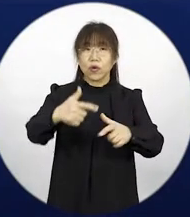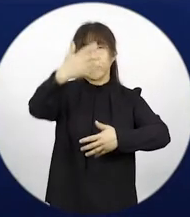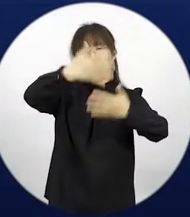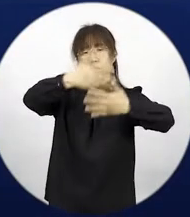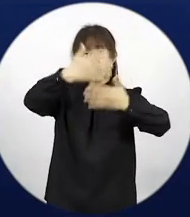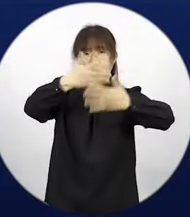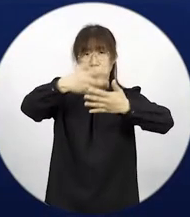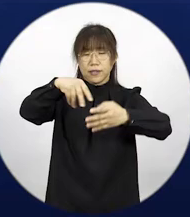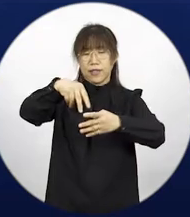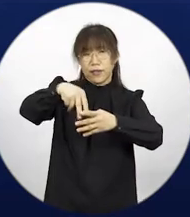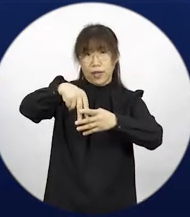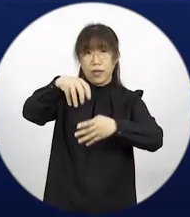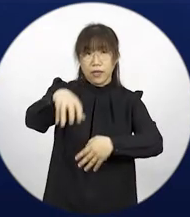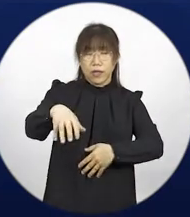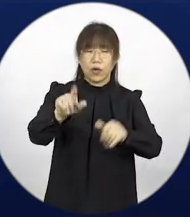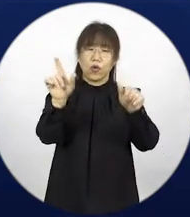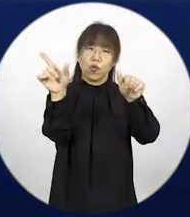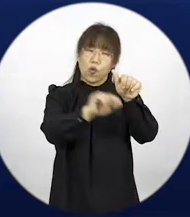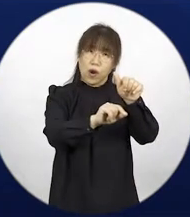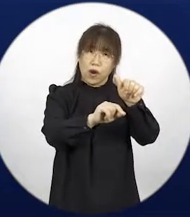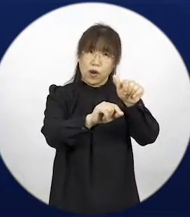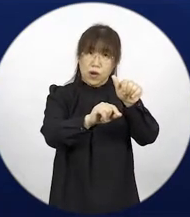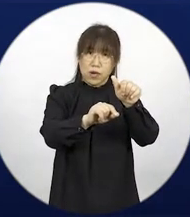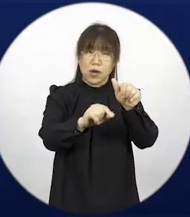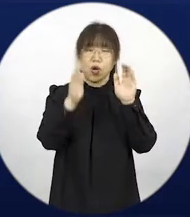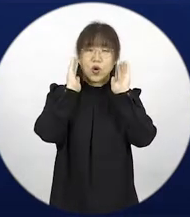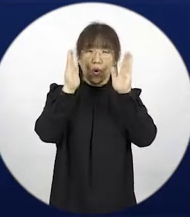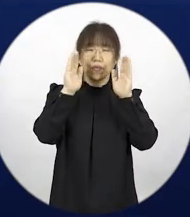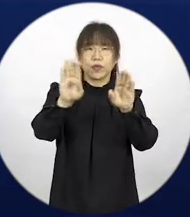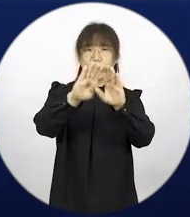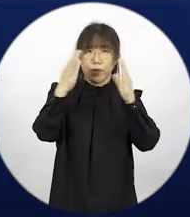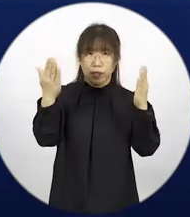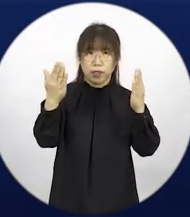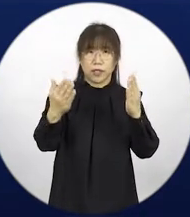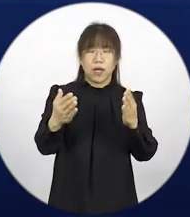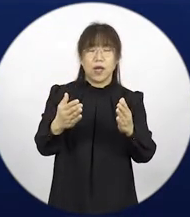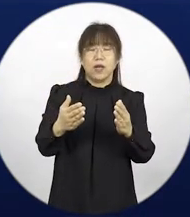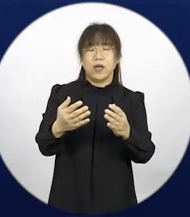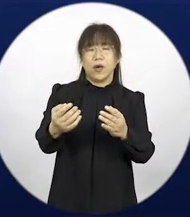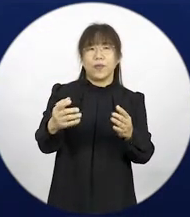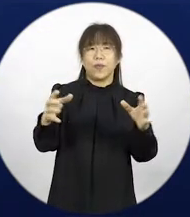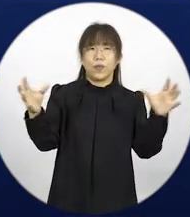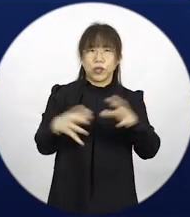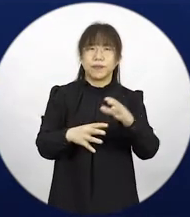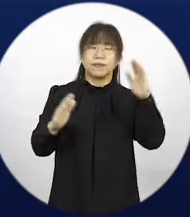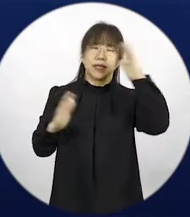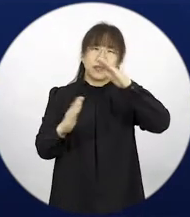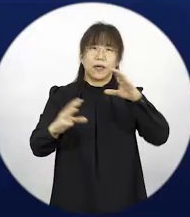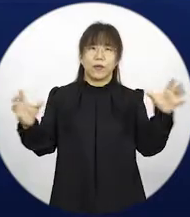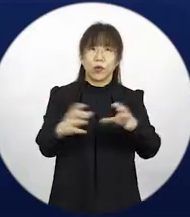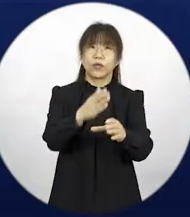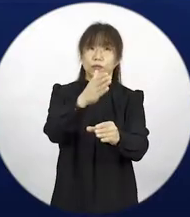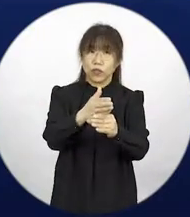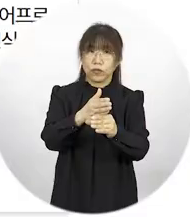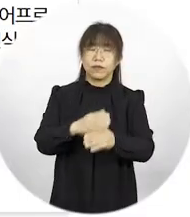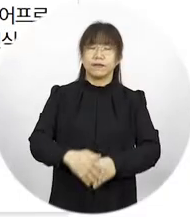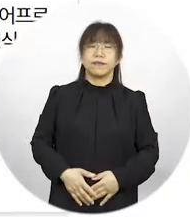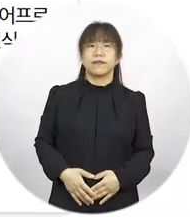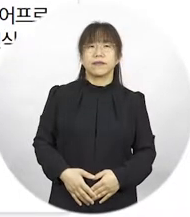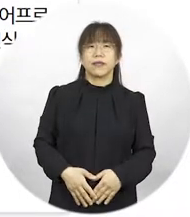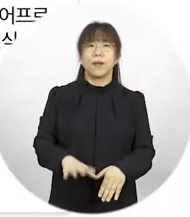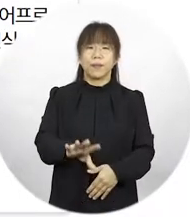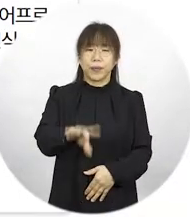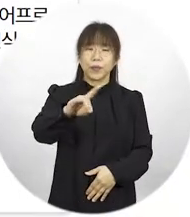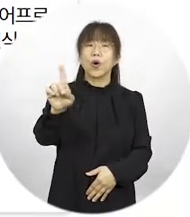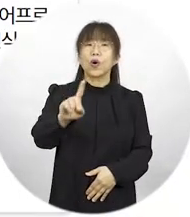강서구 영상미디어센터에서 5월 미디어 교육 강좌를 개설하고 수강생을 선착순 모집합니다.